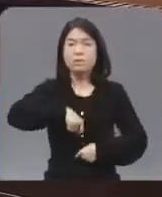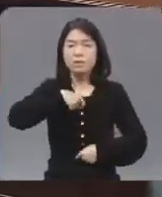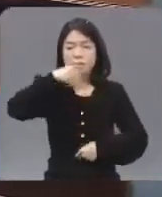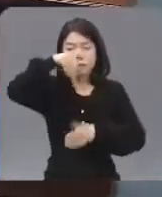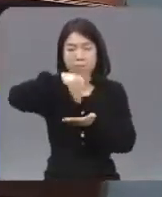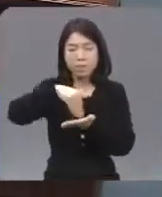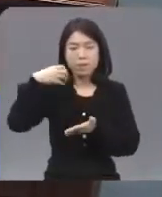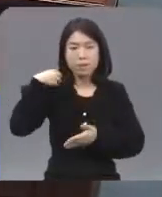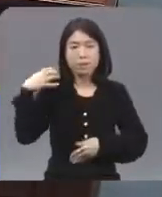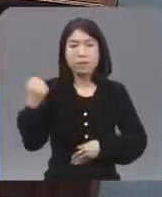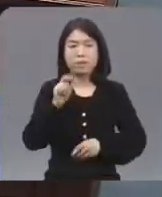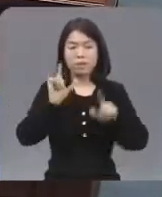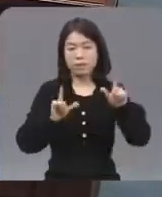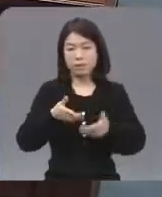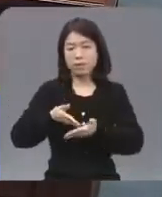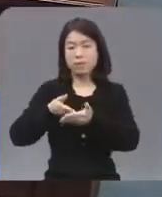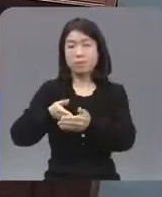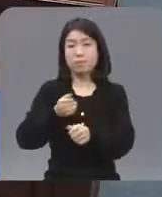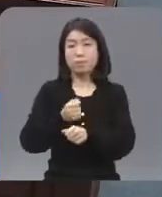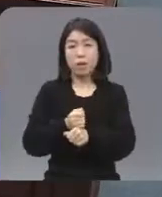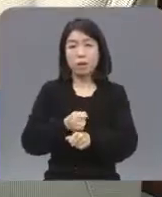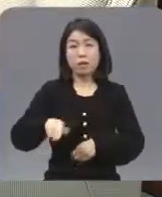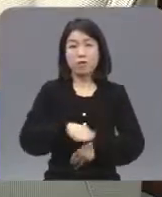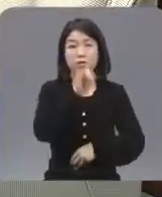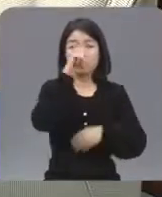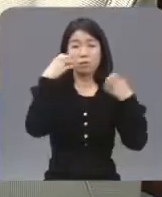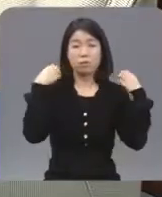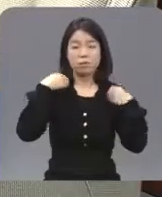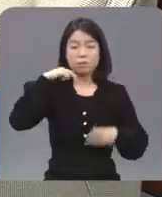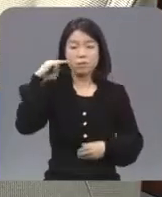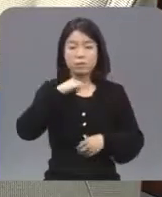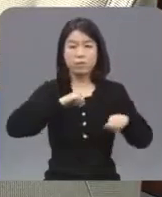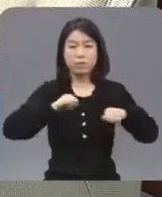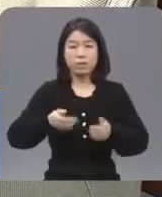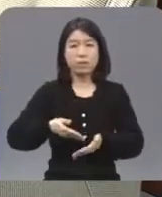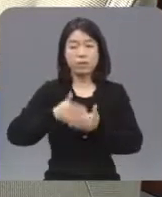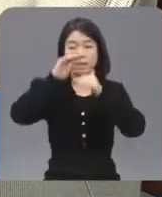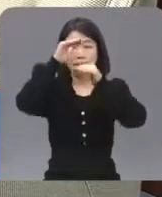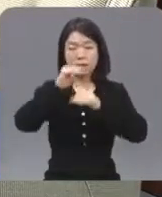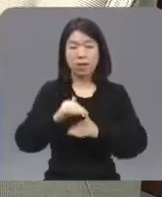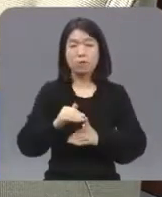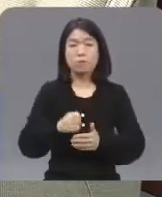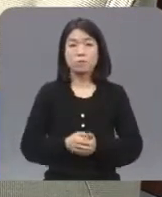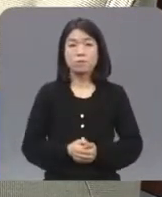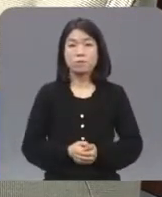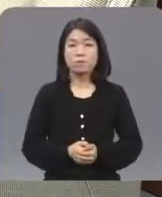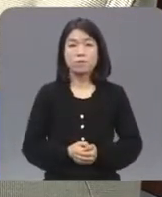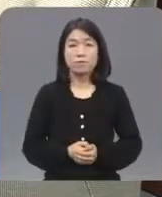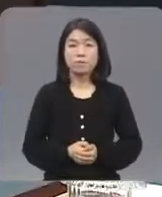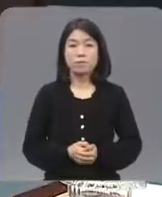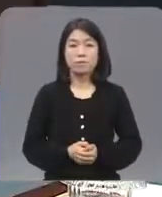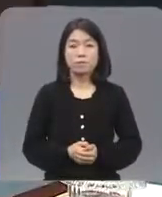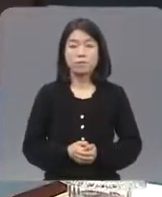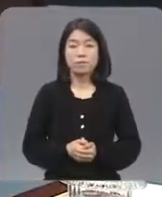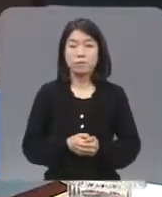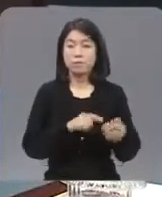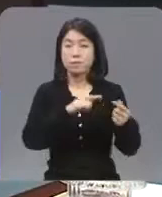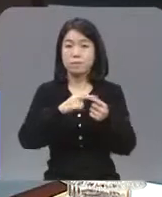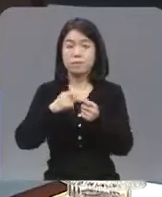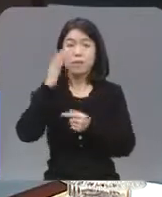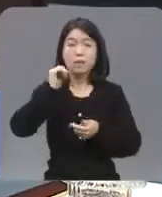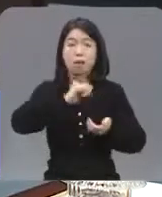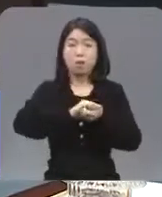반성과 책임 있는 자세를 촉구하고 우리 정부의 단호한 대응을 촉구하는 내용이 담겼습니다. 결의안은